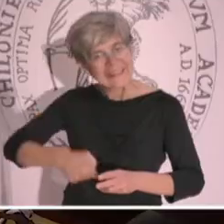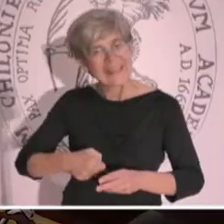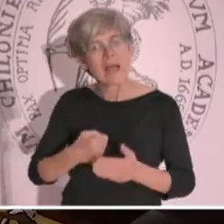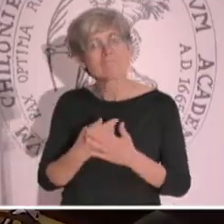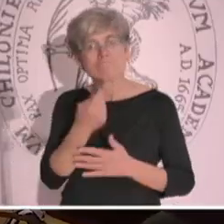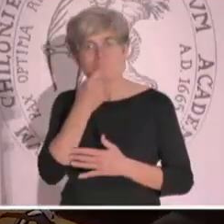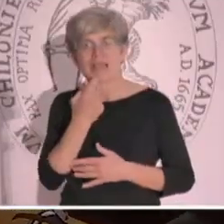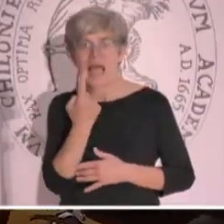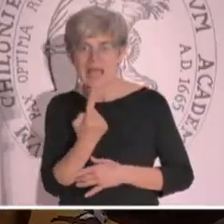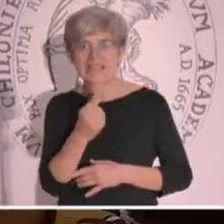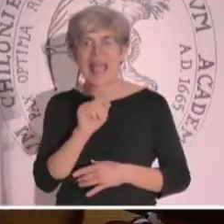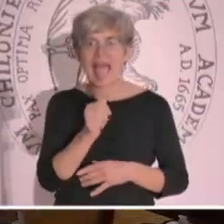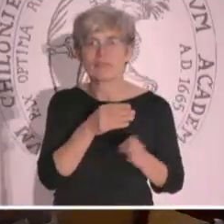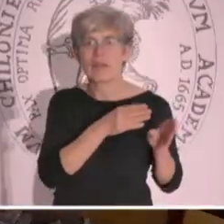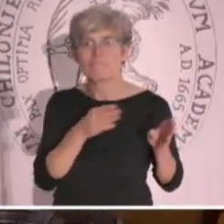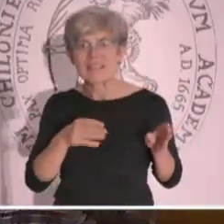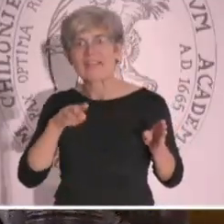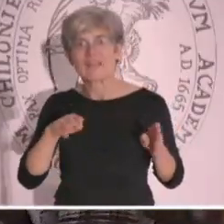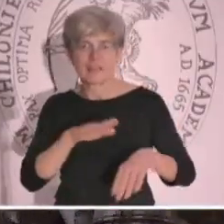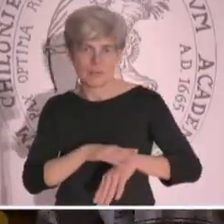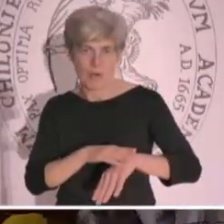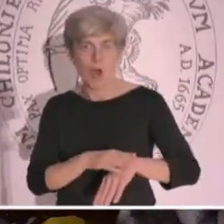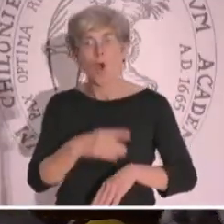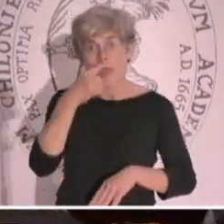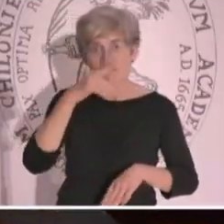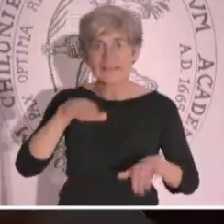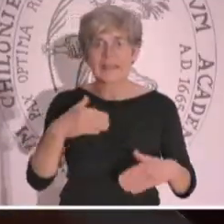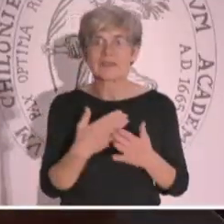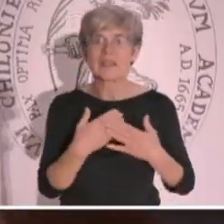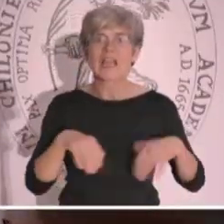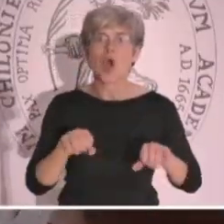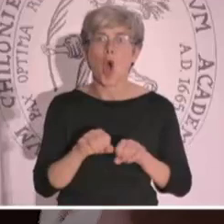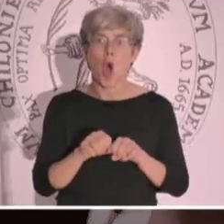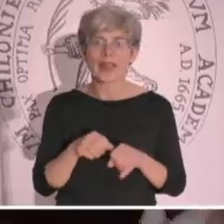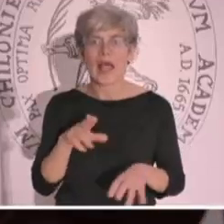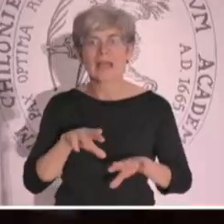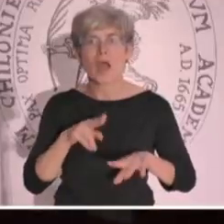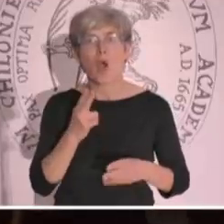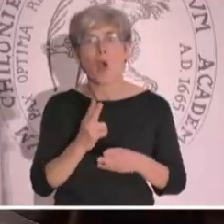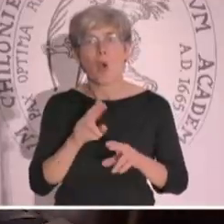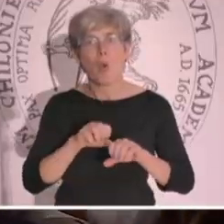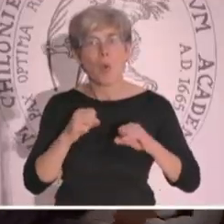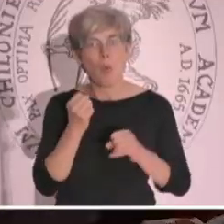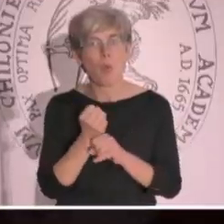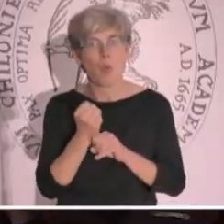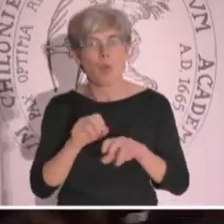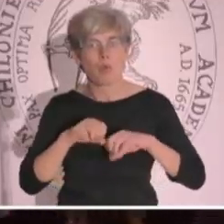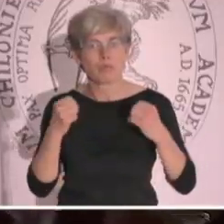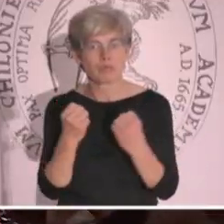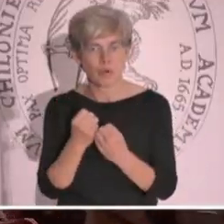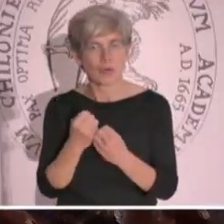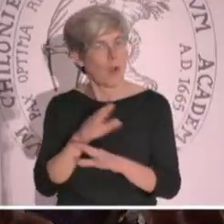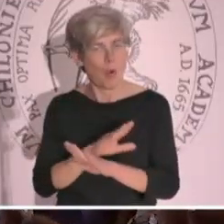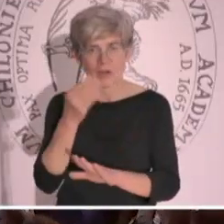bis 14 Uhr. Und am Freitag gibt es noch einen Online-Workshop um 12 Uhr ohne Anmeldung zum Thema ohne Moos nichts